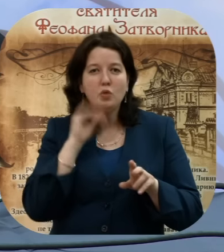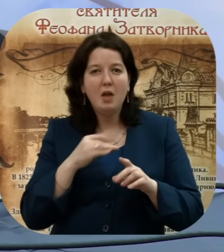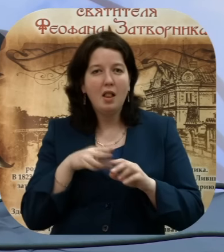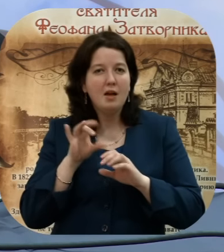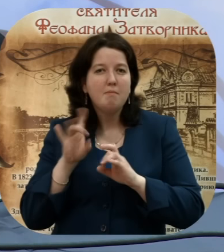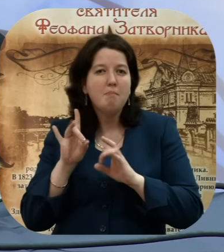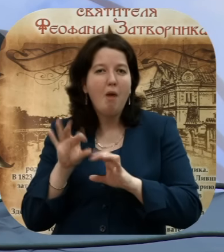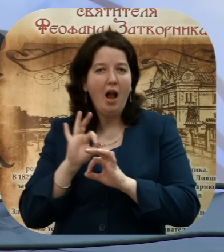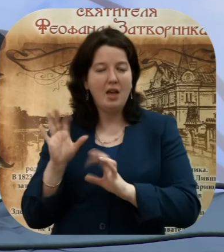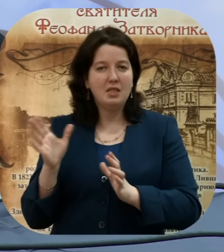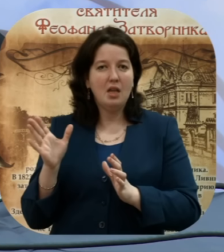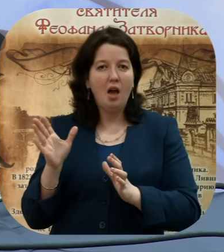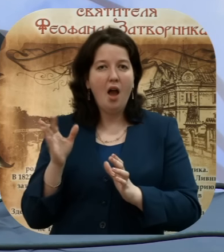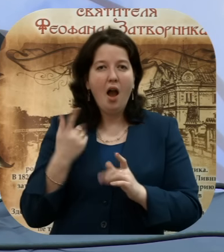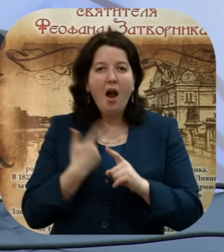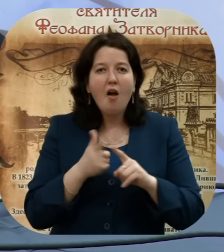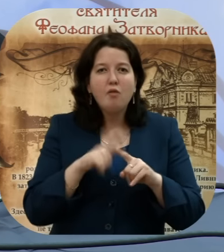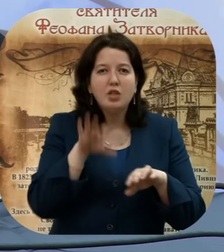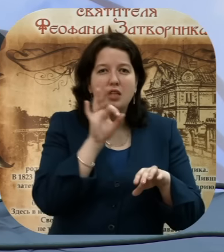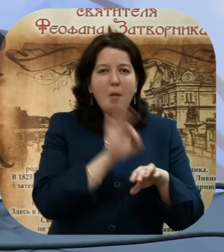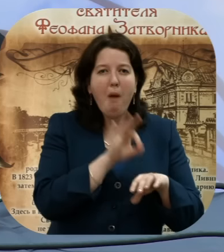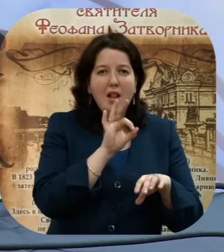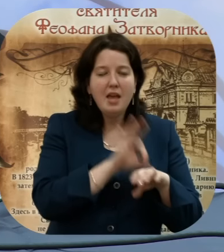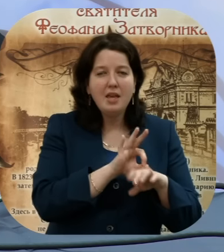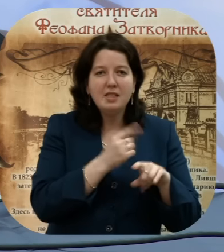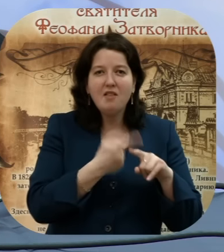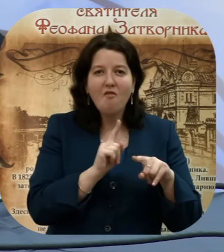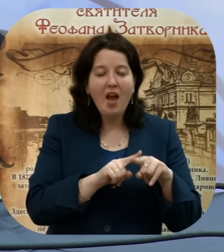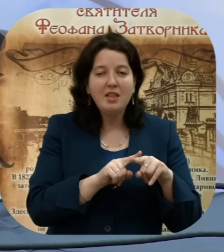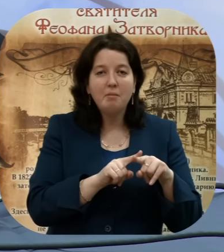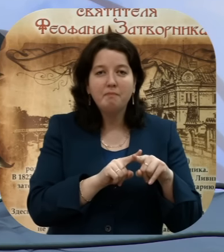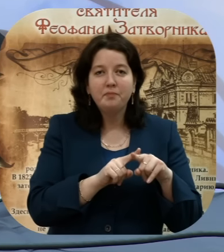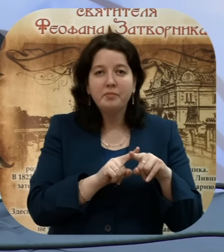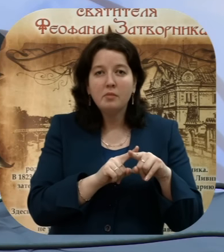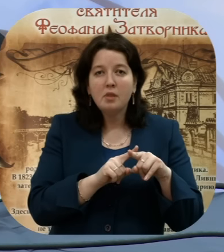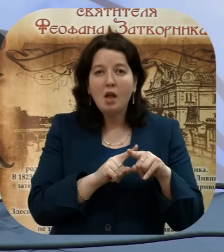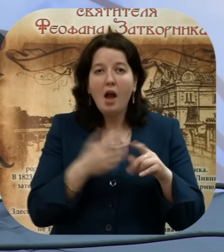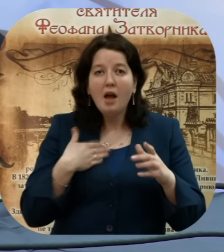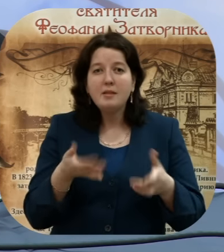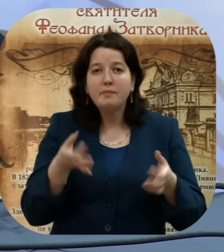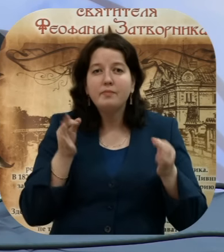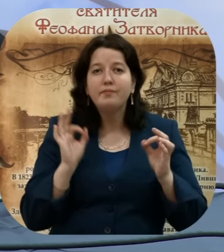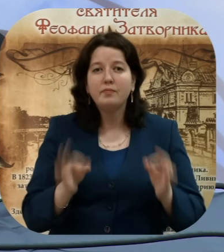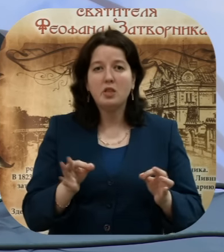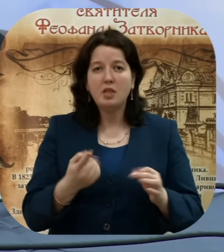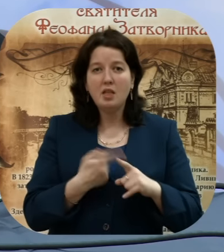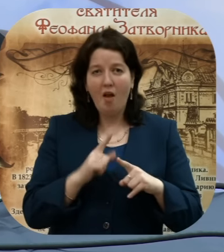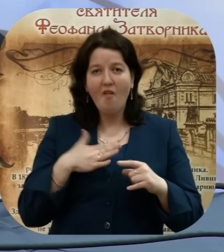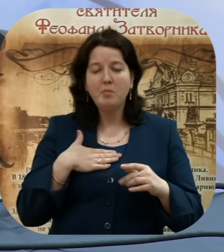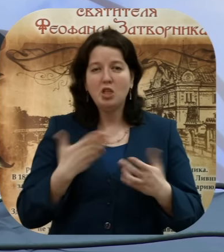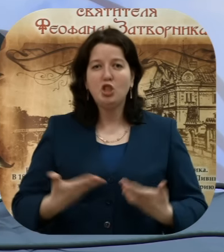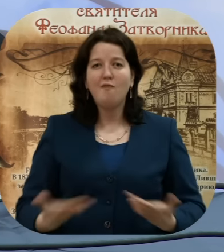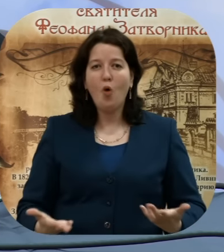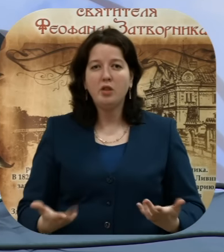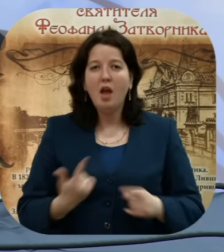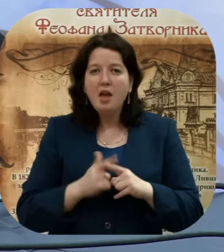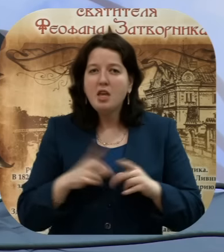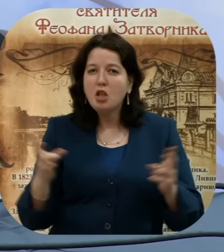а вот эта сама болезнь-то во мне, она, конечно же, во мне живет. И это надо,